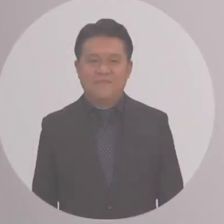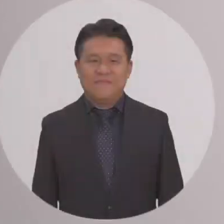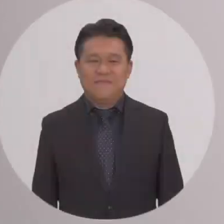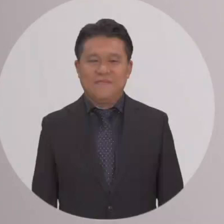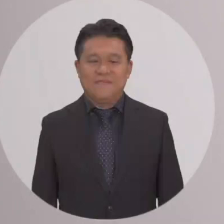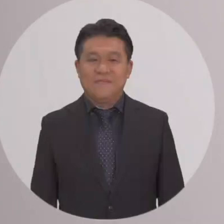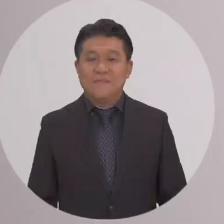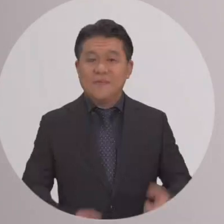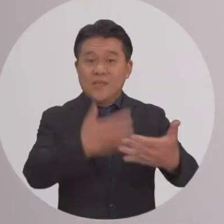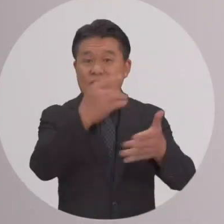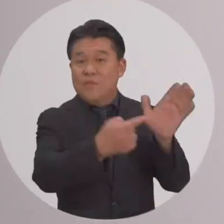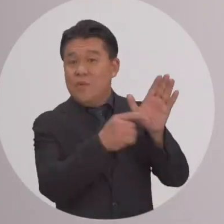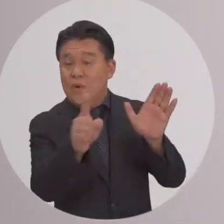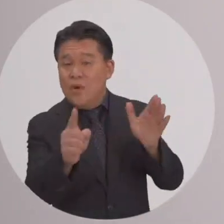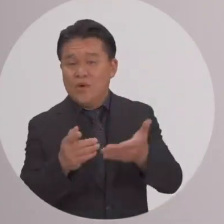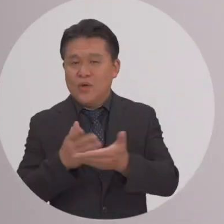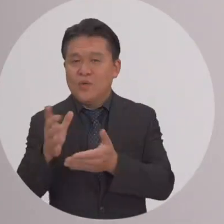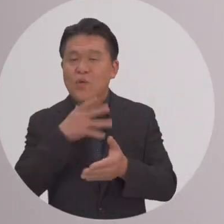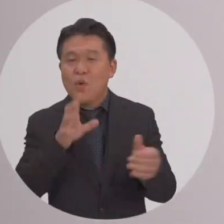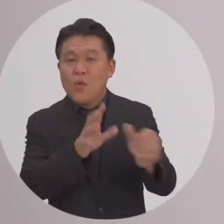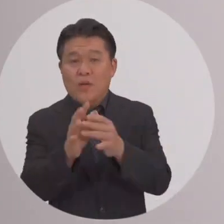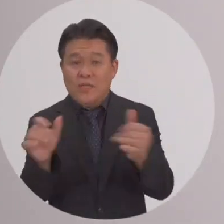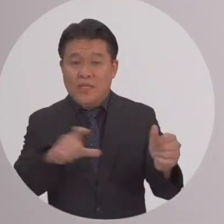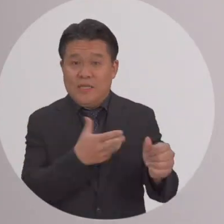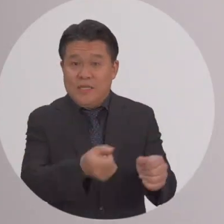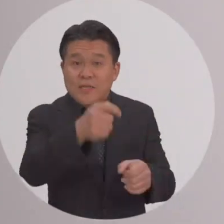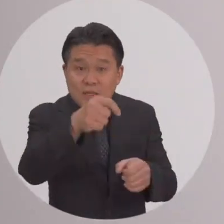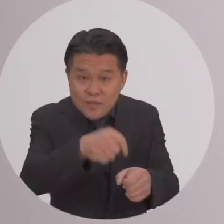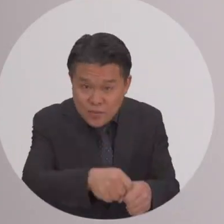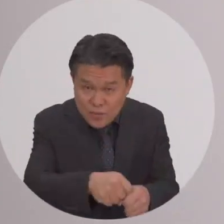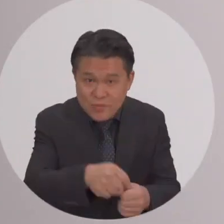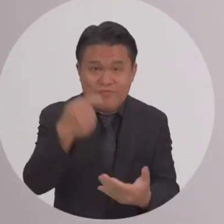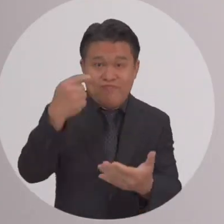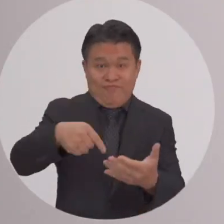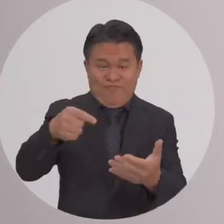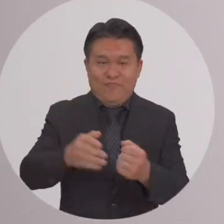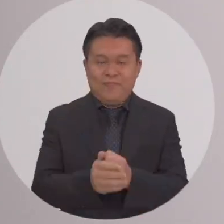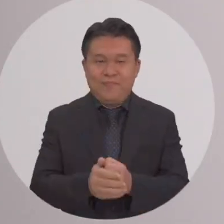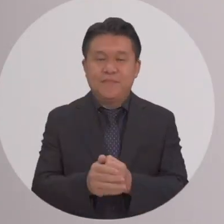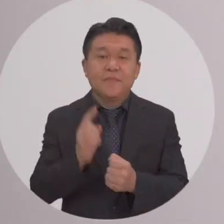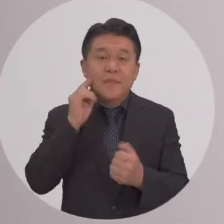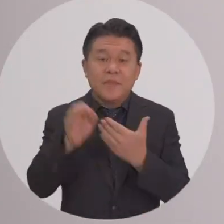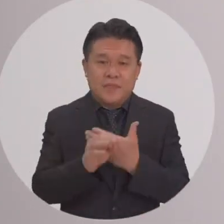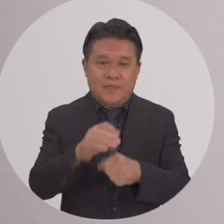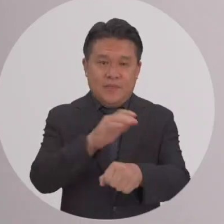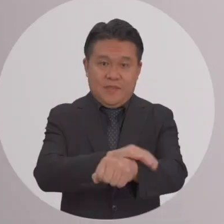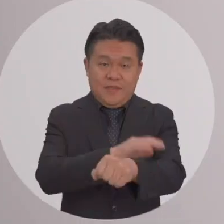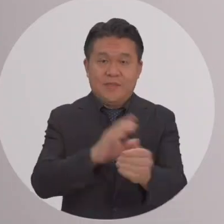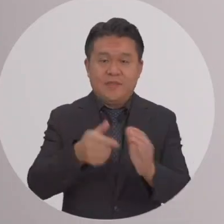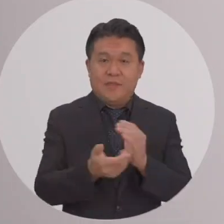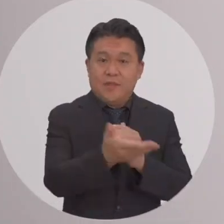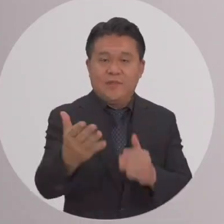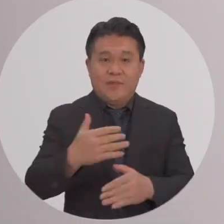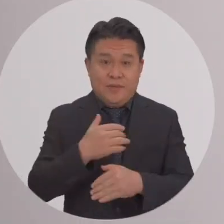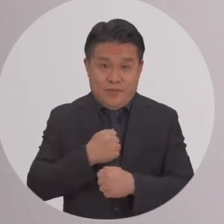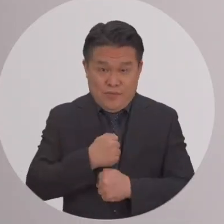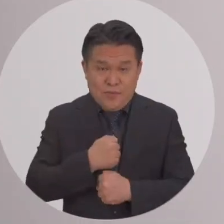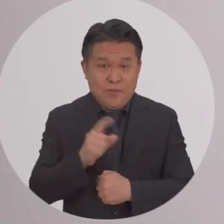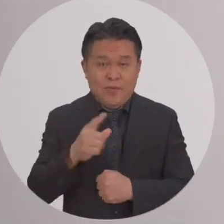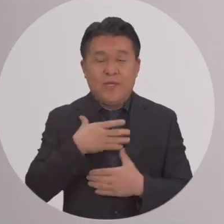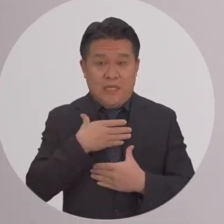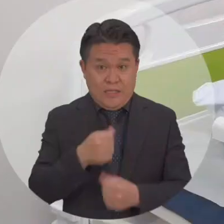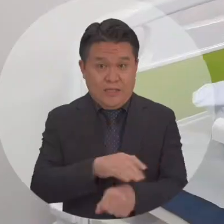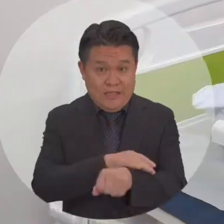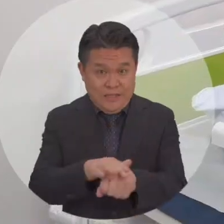이 영상은 전문 요양보호사 자격증 취득을 위한 영상입니다. 현장 실습 시 안전에 주의하시기